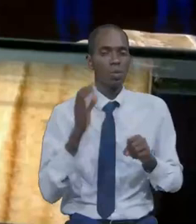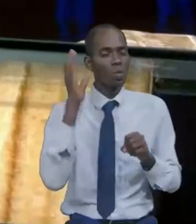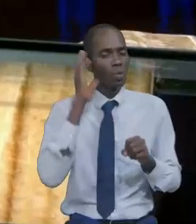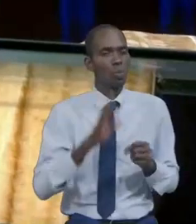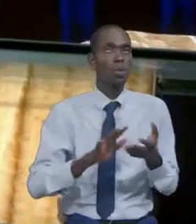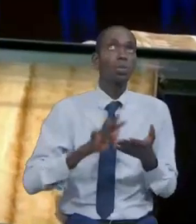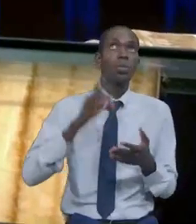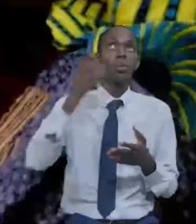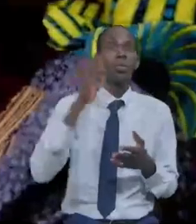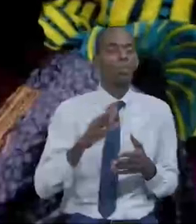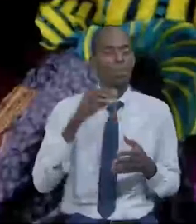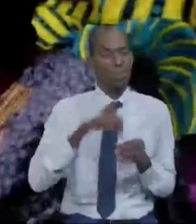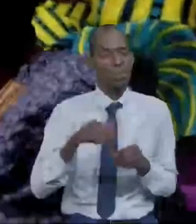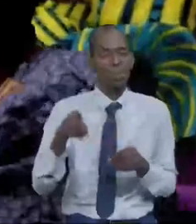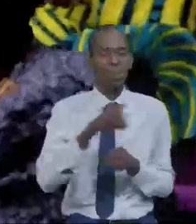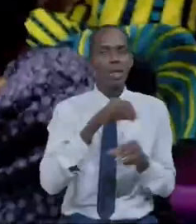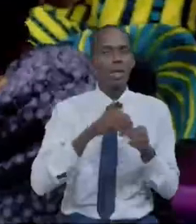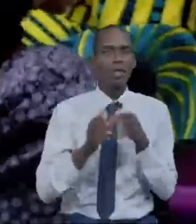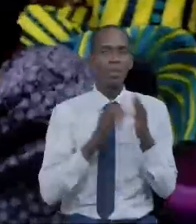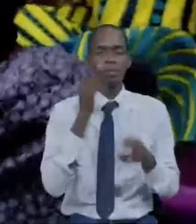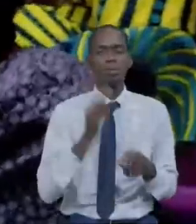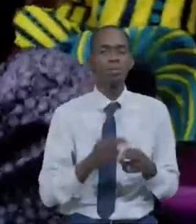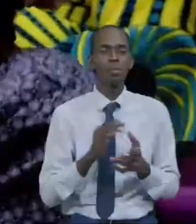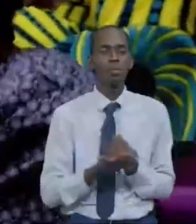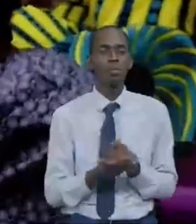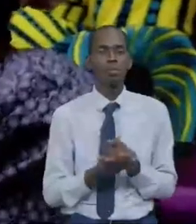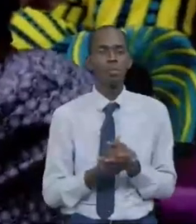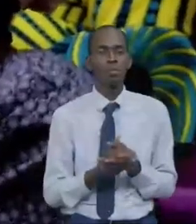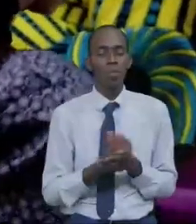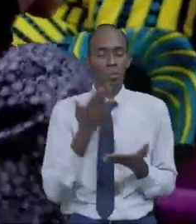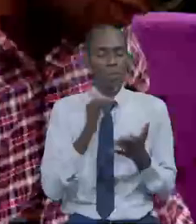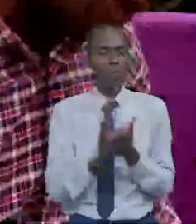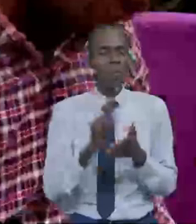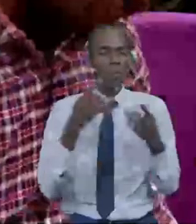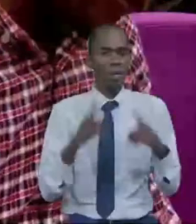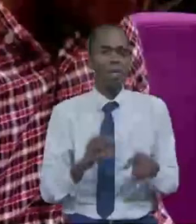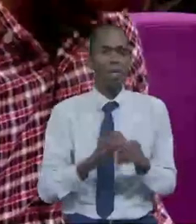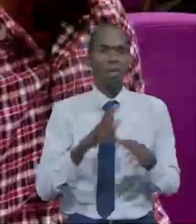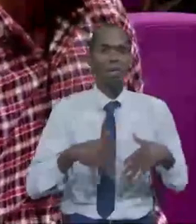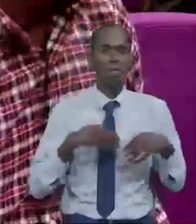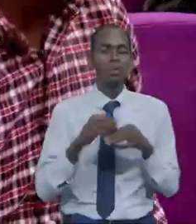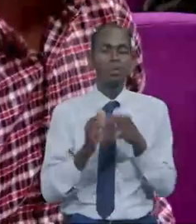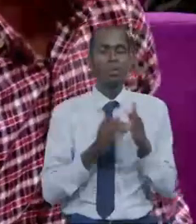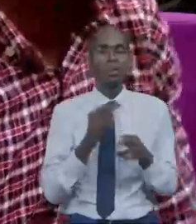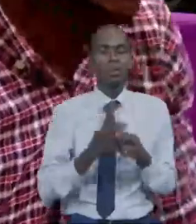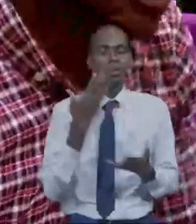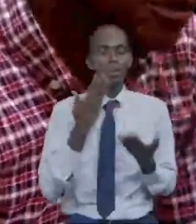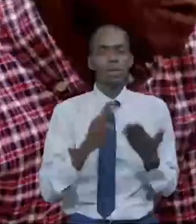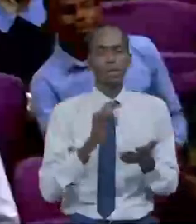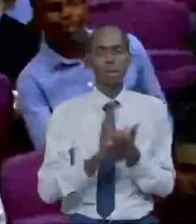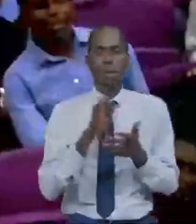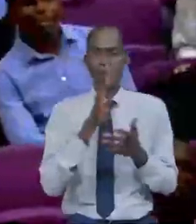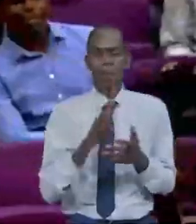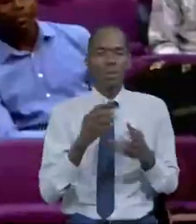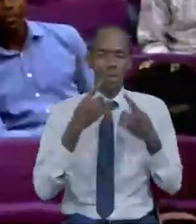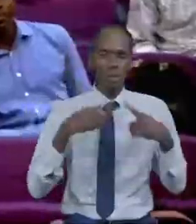le Seigneur à ton sujet. Puis cela se produit dans votre vie. Puis cela se prononcer sur votre